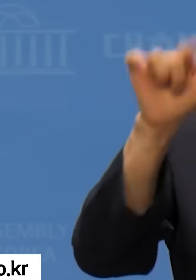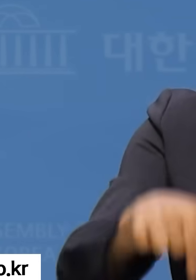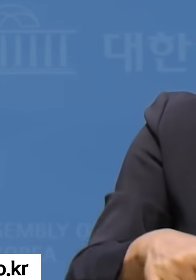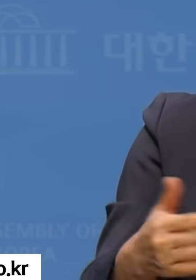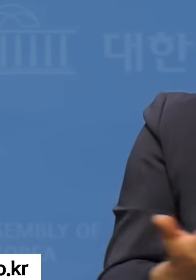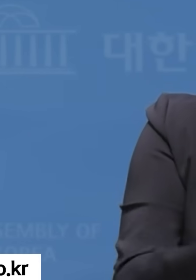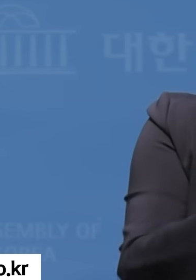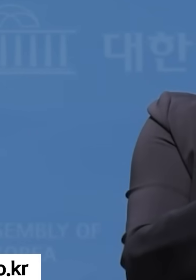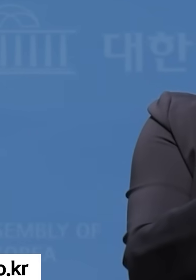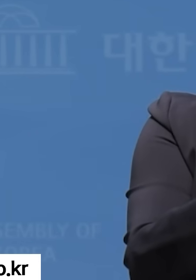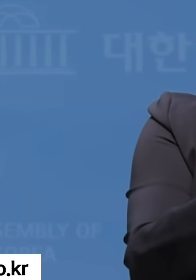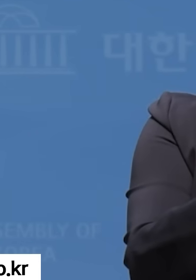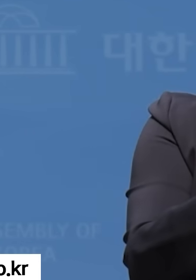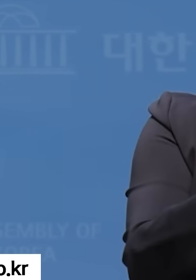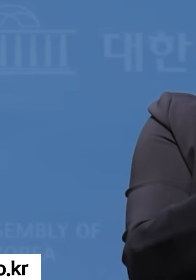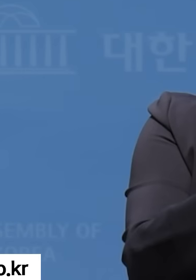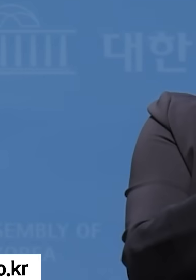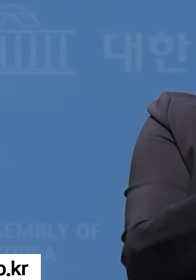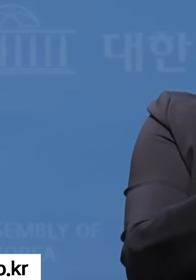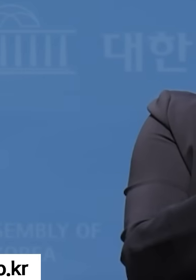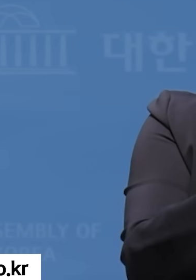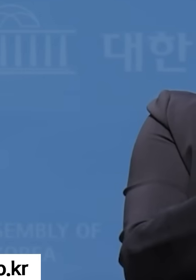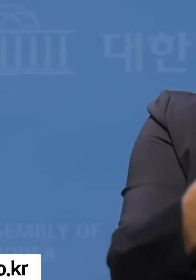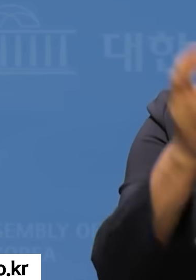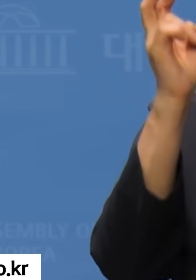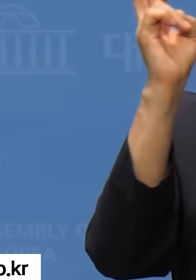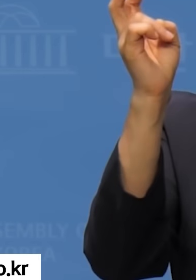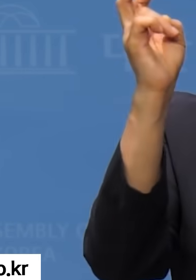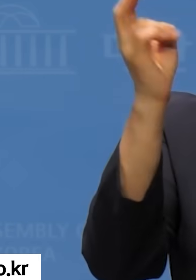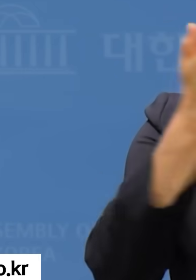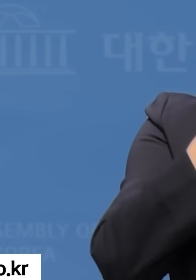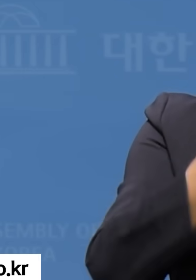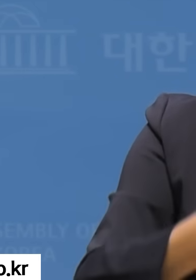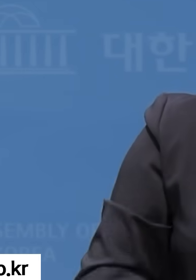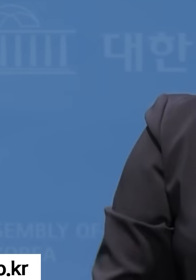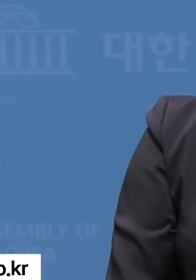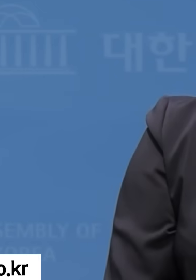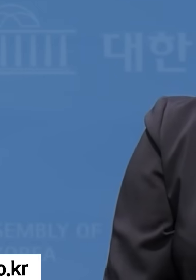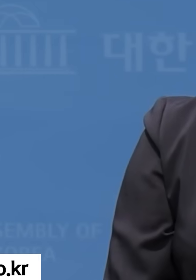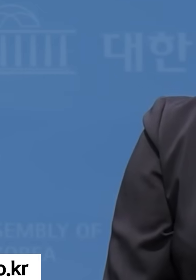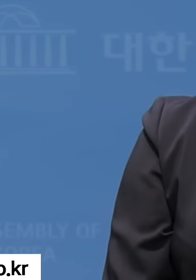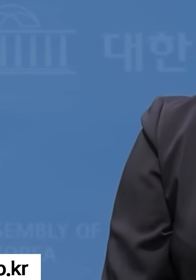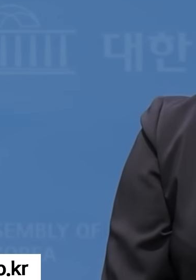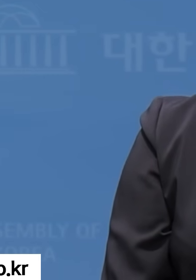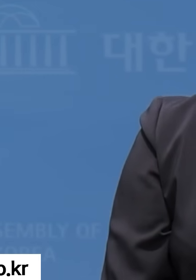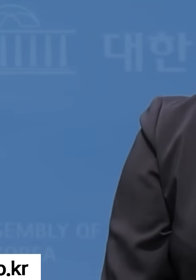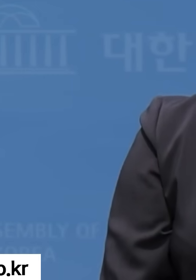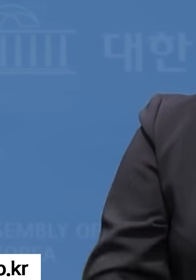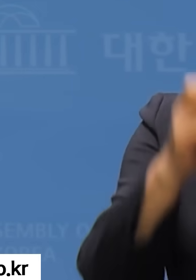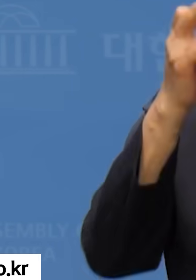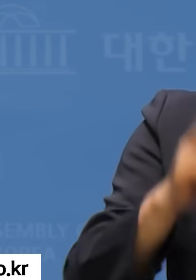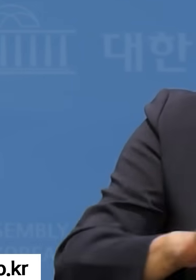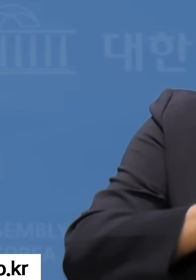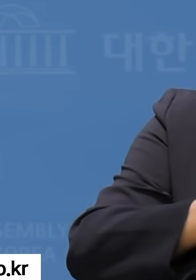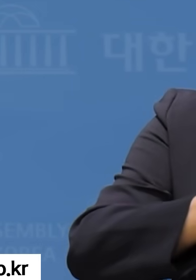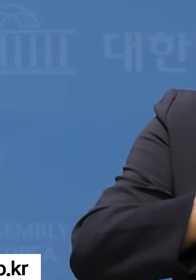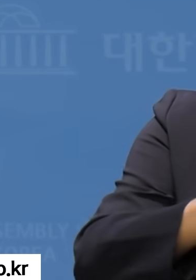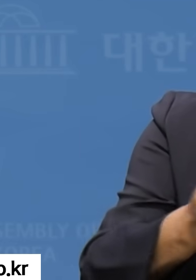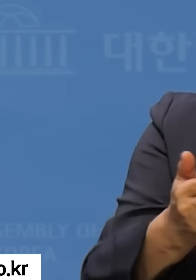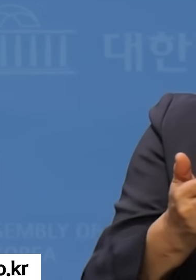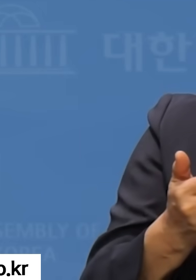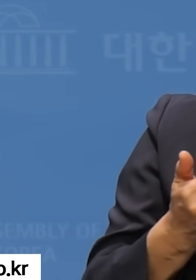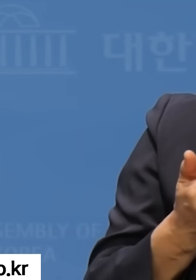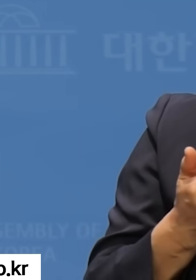관련 기술이 상당히 진전됐을 가능성이 큽니다. 또한 미사일과 달리 사전